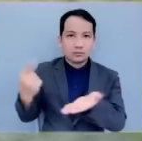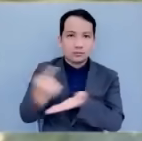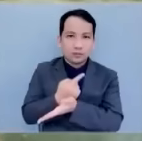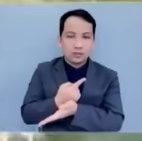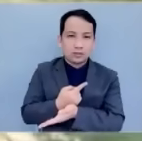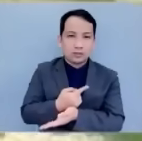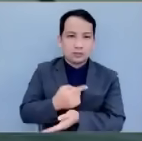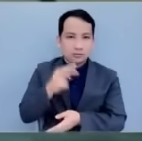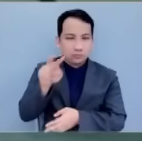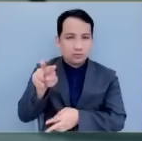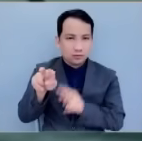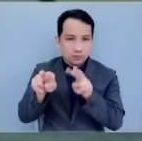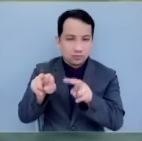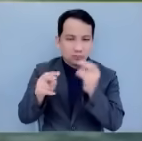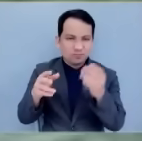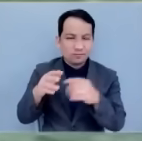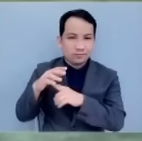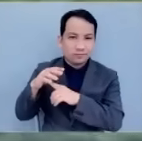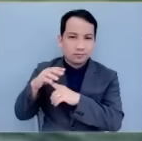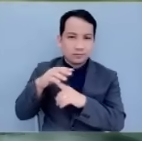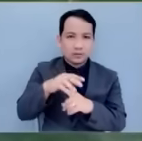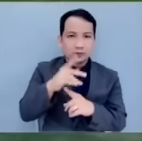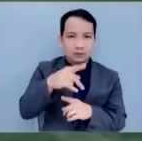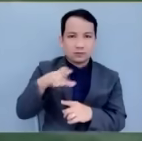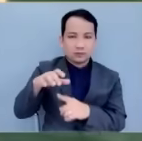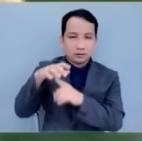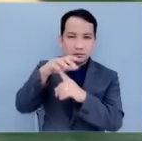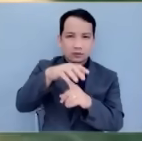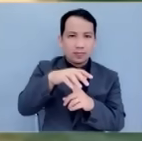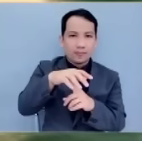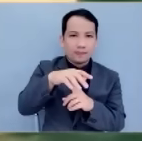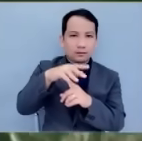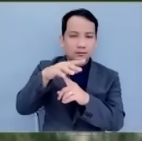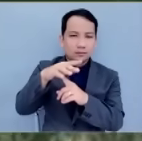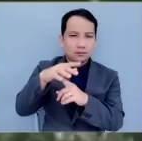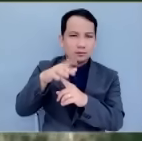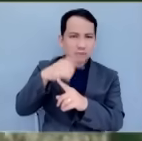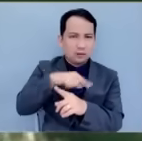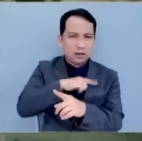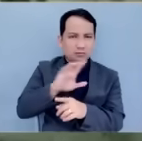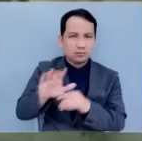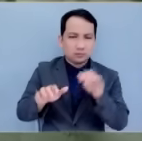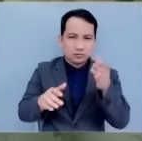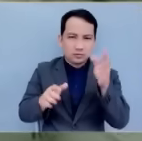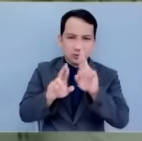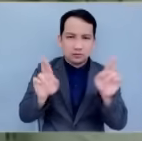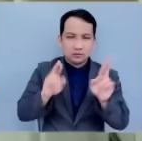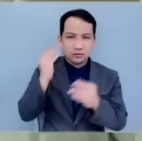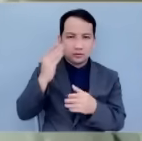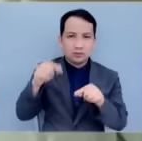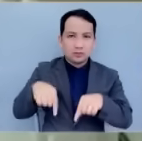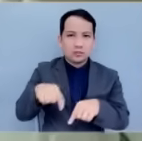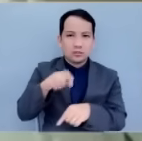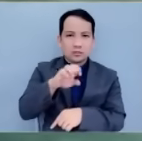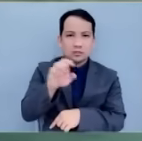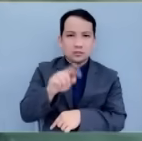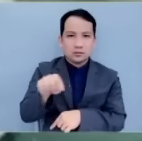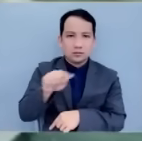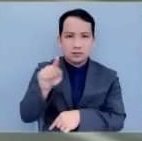rin daw ang air assets ng Coast Guard Aviation Force. Ayon sa Philippine Navy, wala na sa ating exclusive economic zone